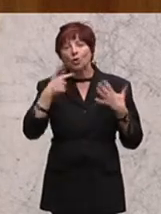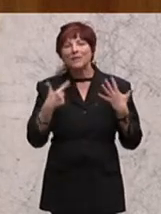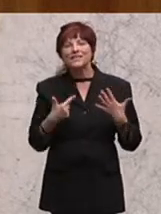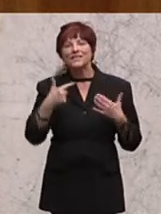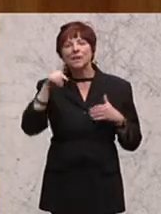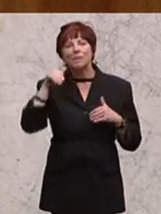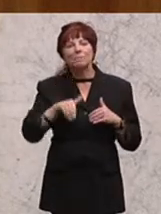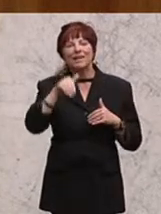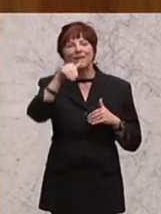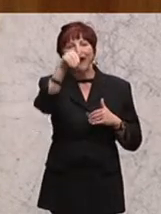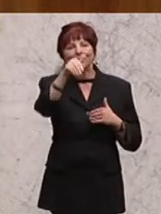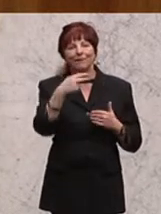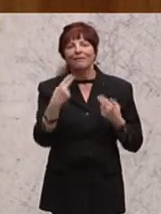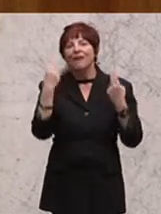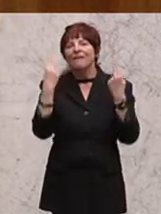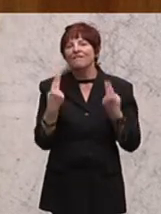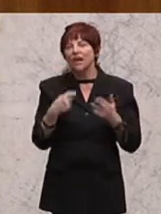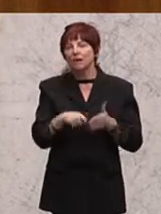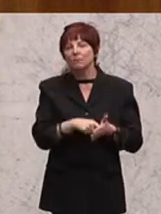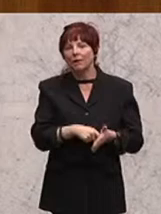8,7 Milliarden Wertberichtigungen im Zuge der